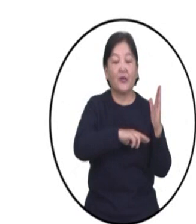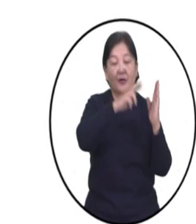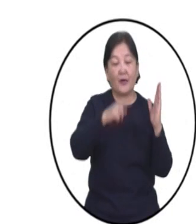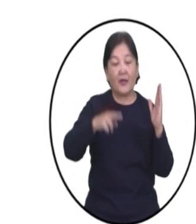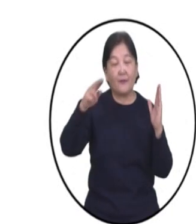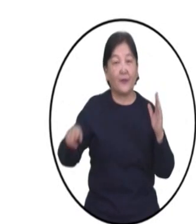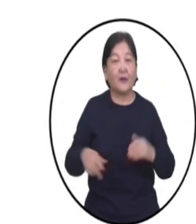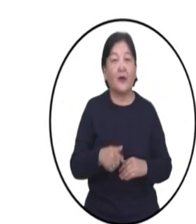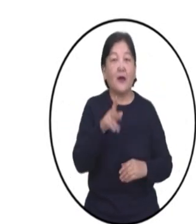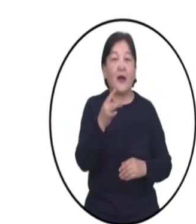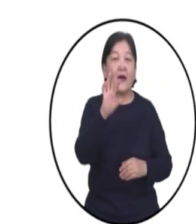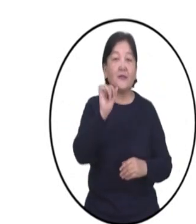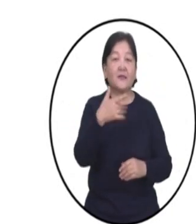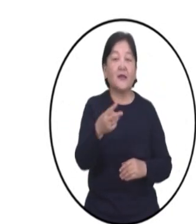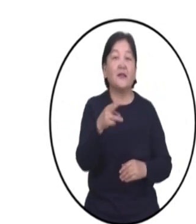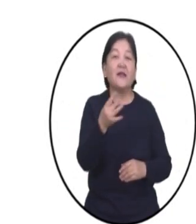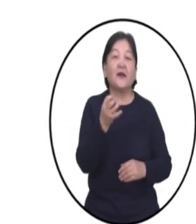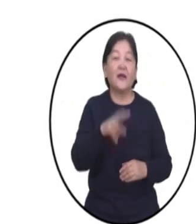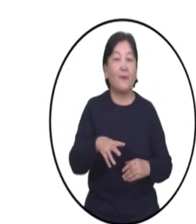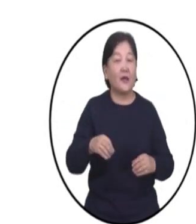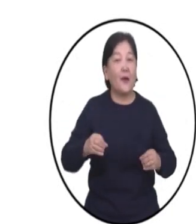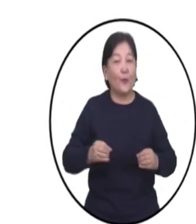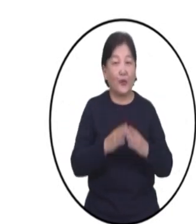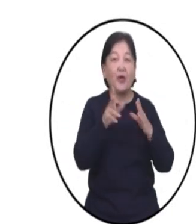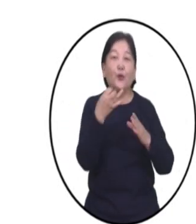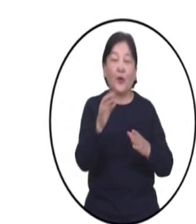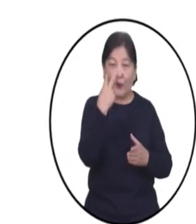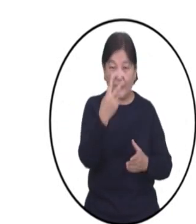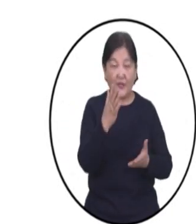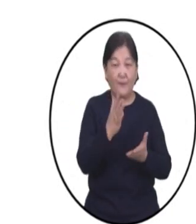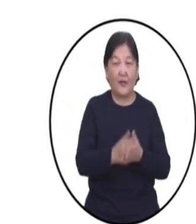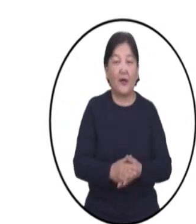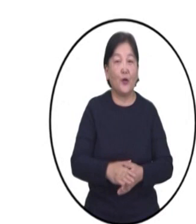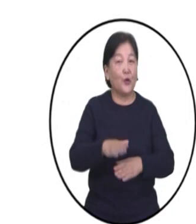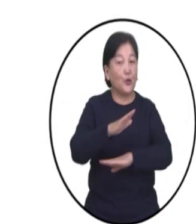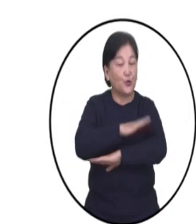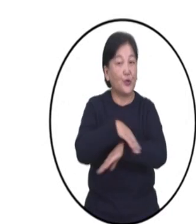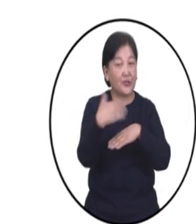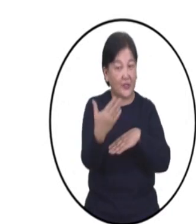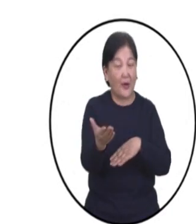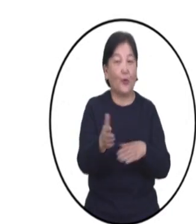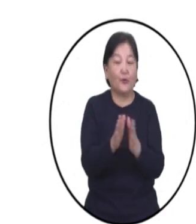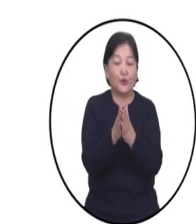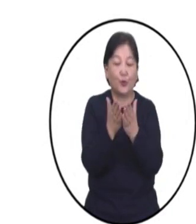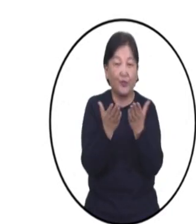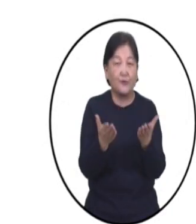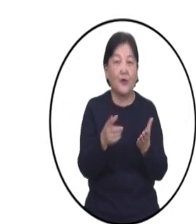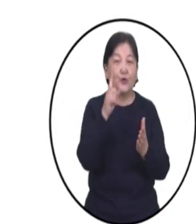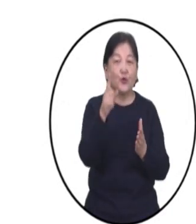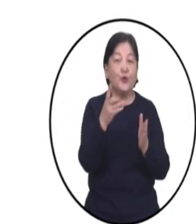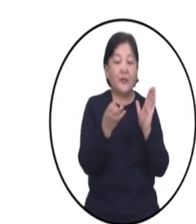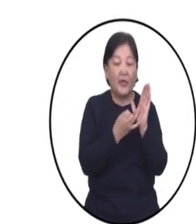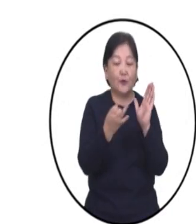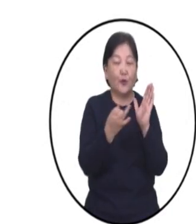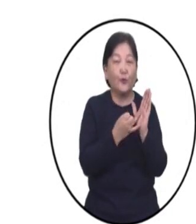диаграммыг байгуулах хэрэглэх тухай үзэх нэ. За, сурагч та бүхэн сурах үеийнхаа 177 дугаар